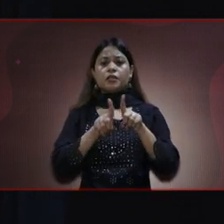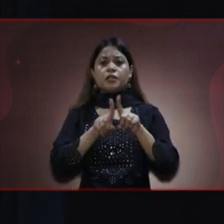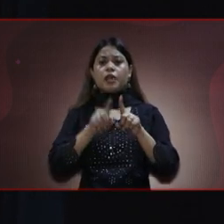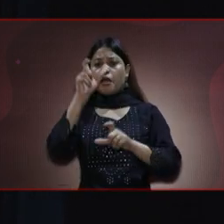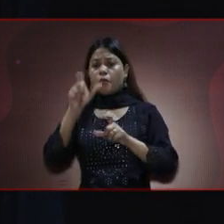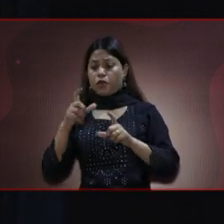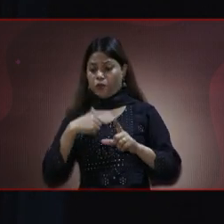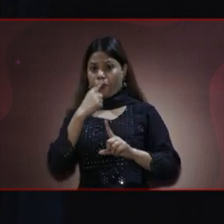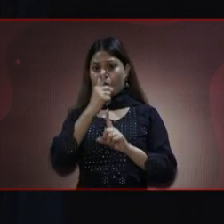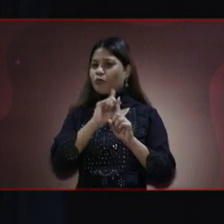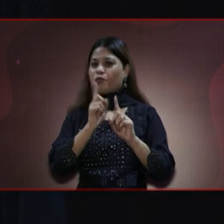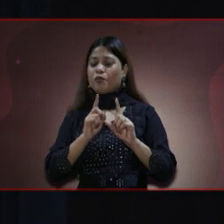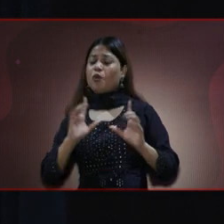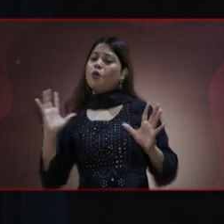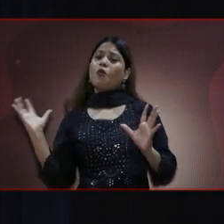के कारण